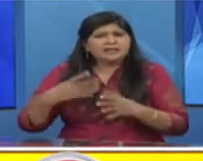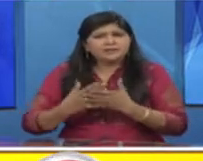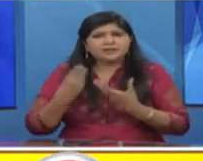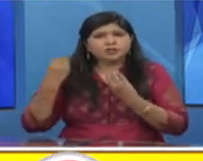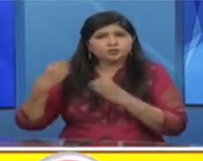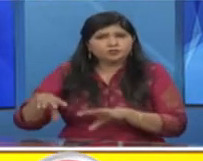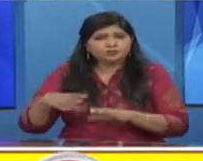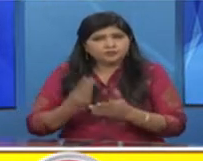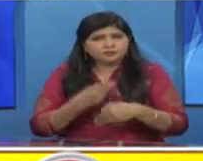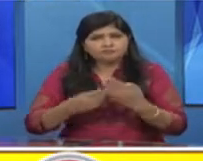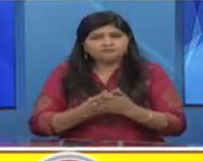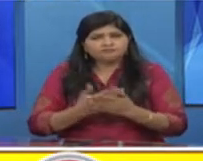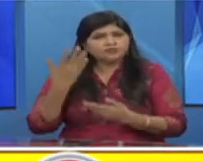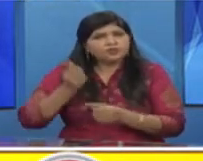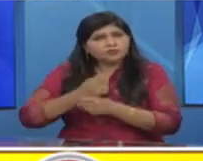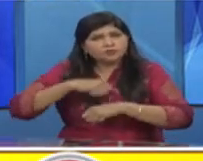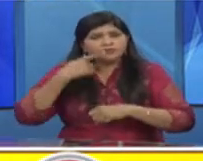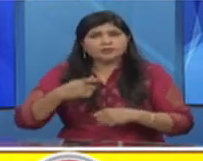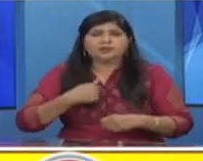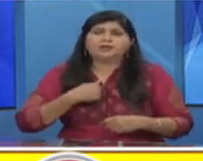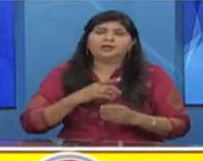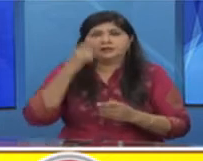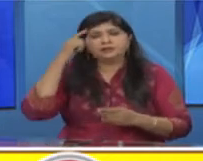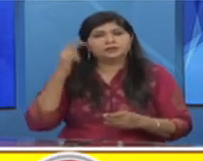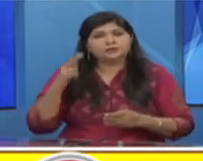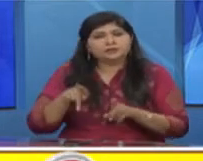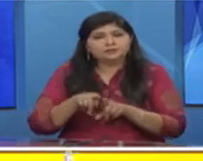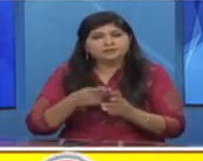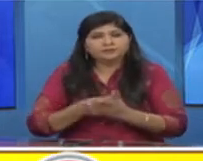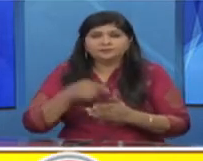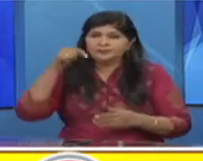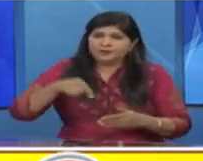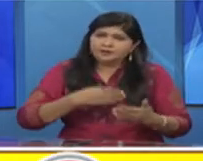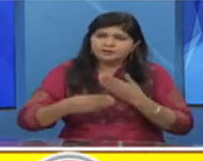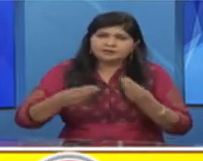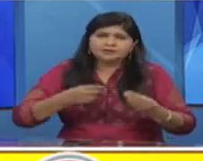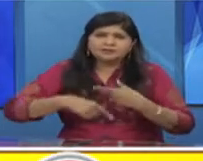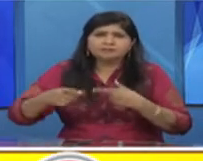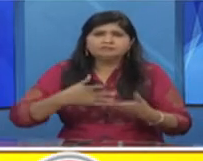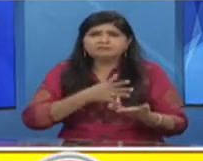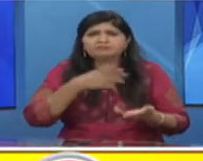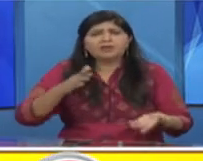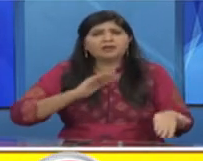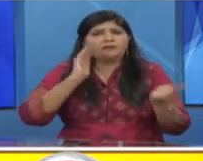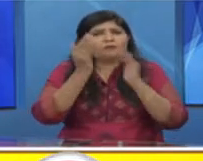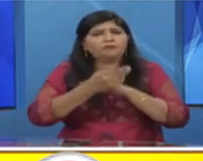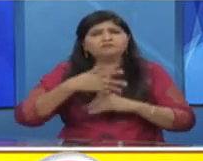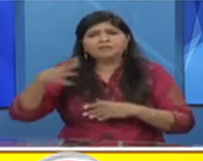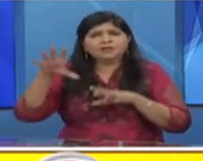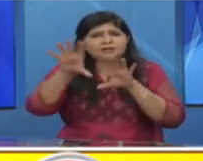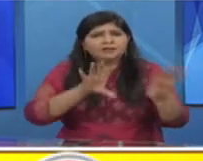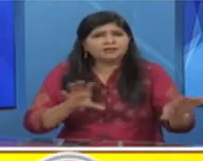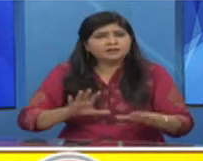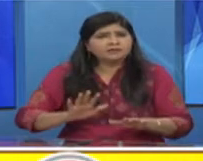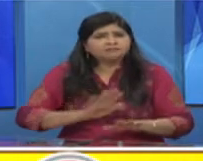ही नष्ट करने की प्रार्थना करें। आजकल दुनिया के अनेक देशों में